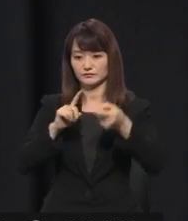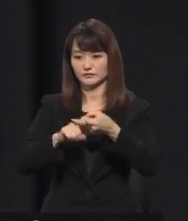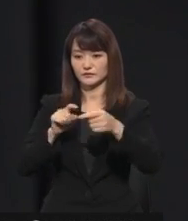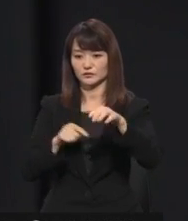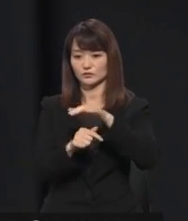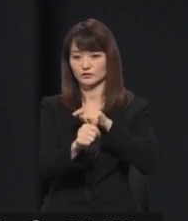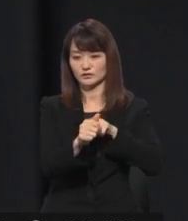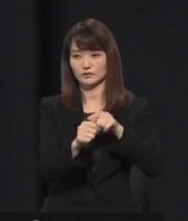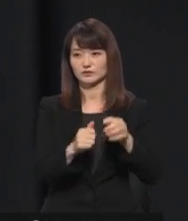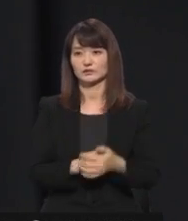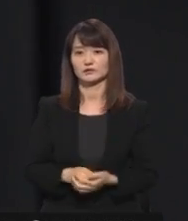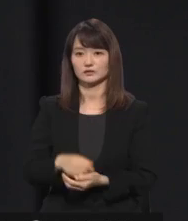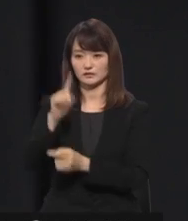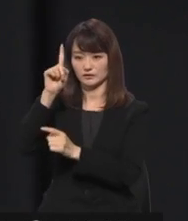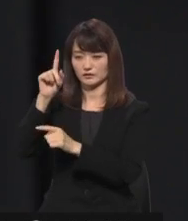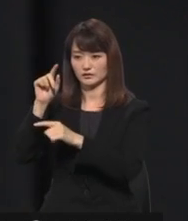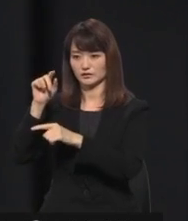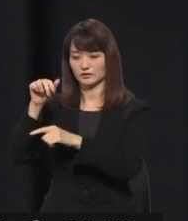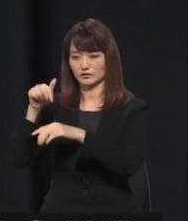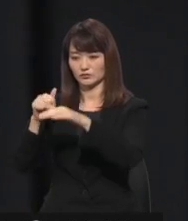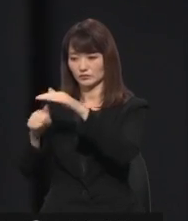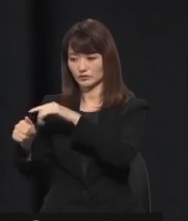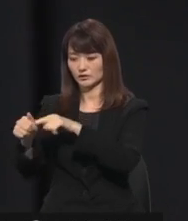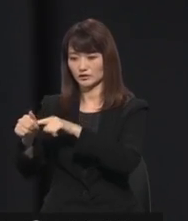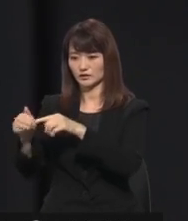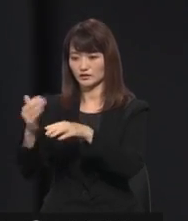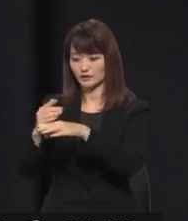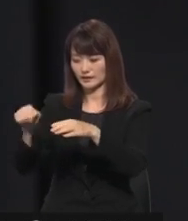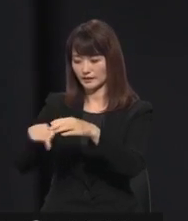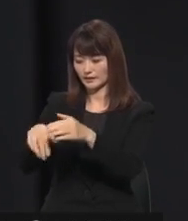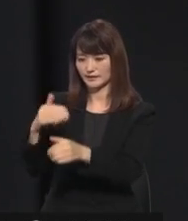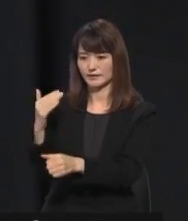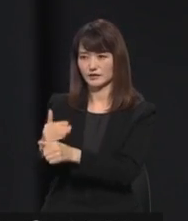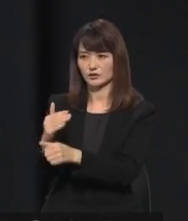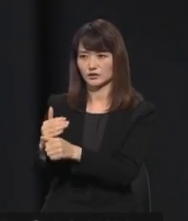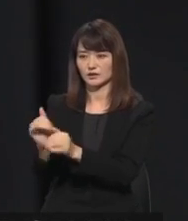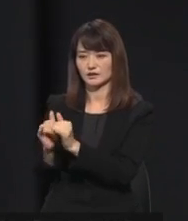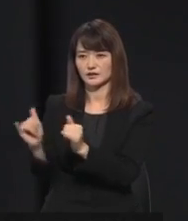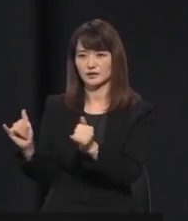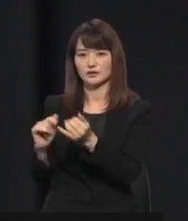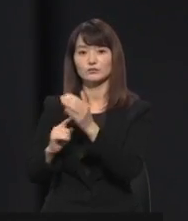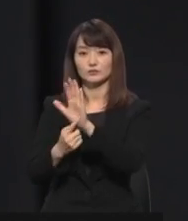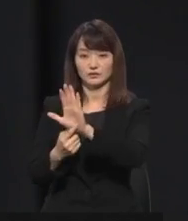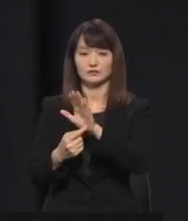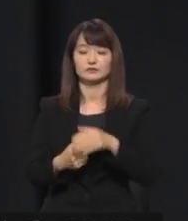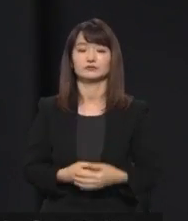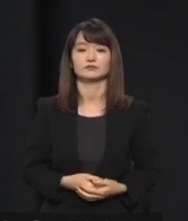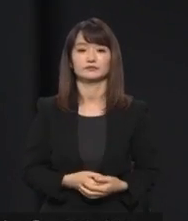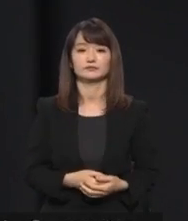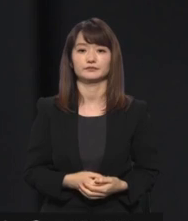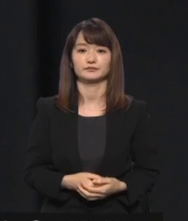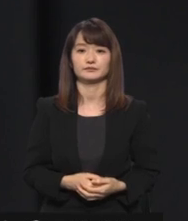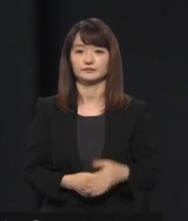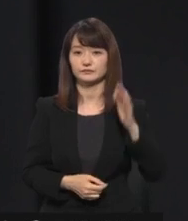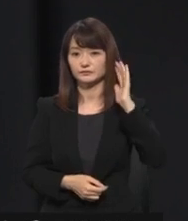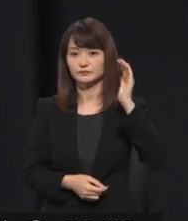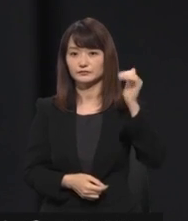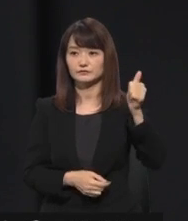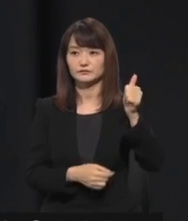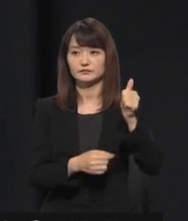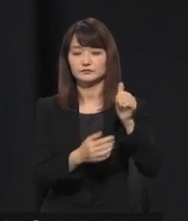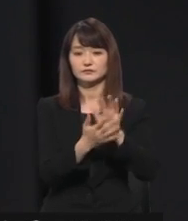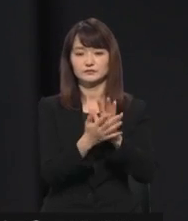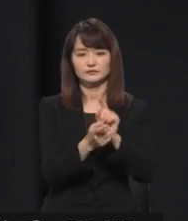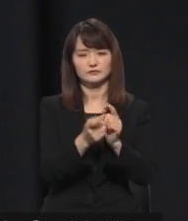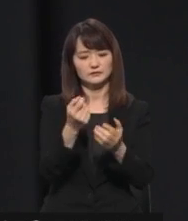이준석 을 내부 총질 하는 당대표 이렇게 생각하고 이렇게 표현하고 있구나 이게 드러내는 일에 그에 대해서 뭐 대통령이 직접 유감